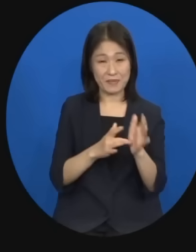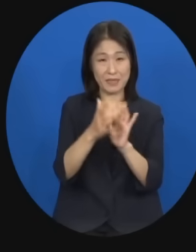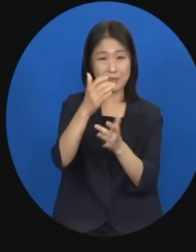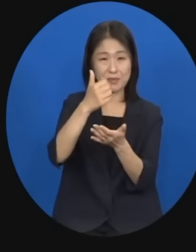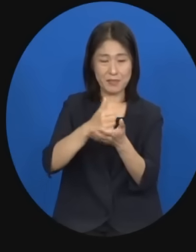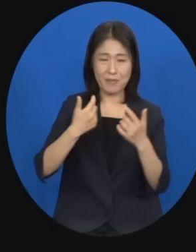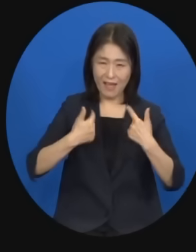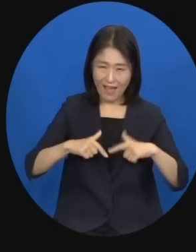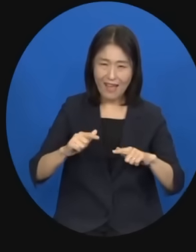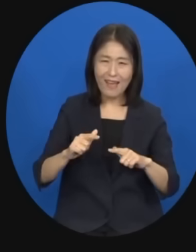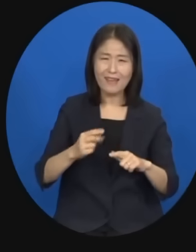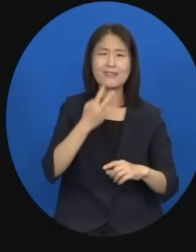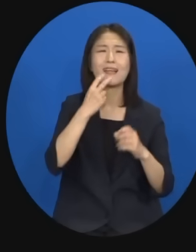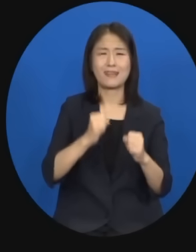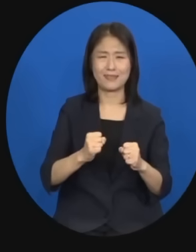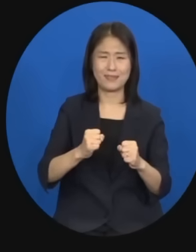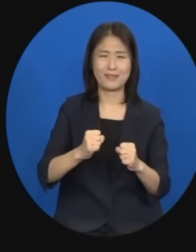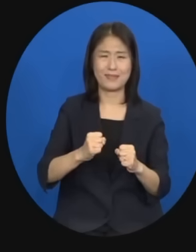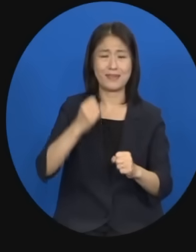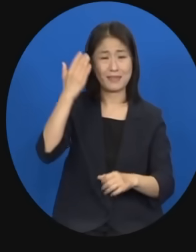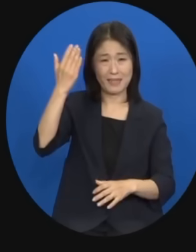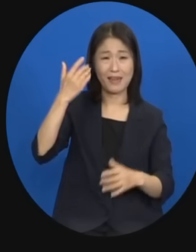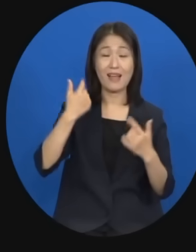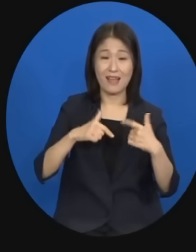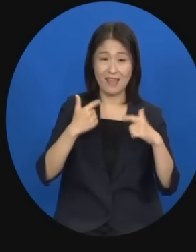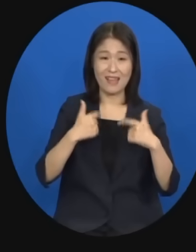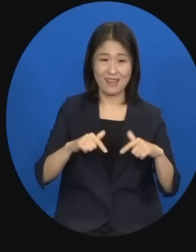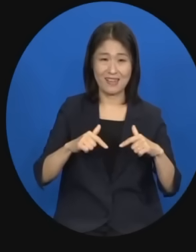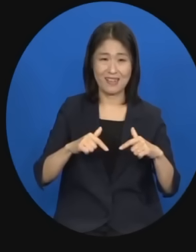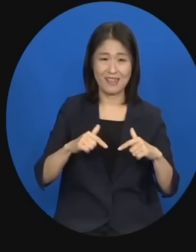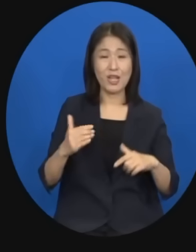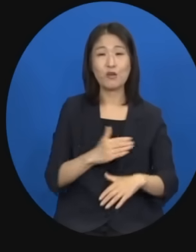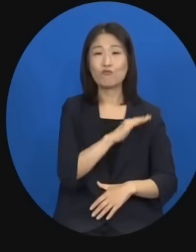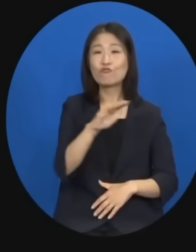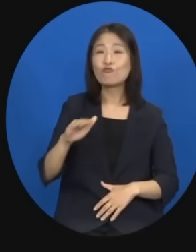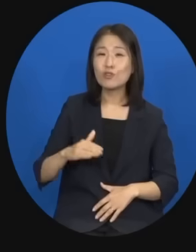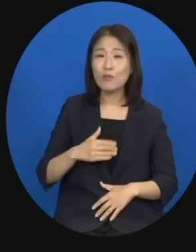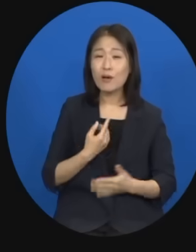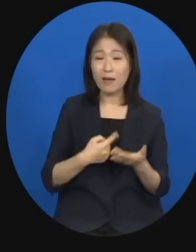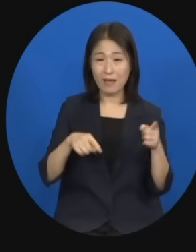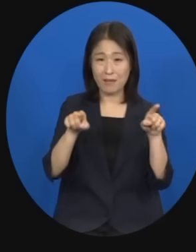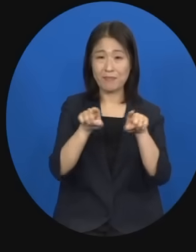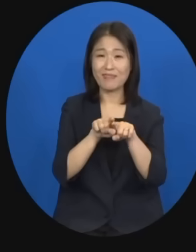예수님은 언제나 살아계십니다. 그는 항상 우리와 함께